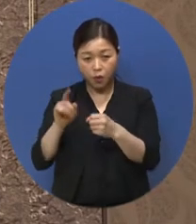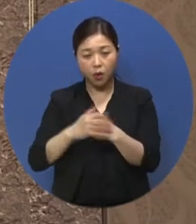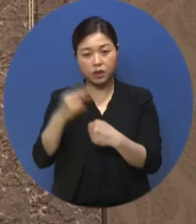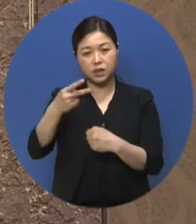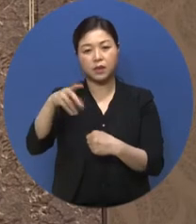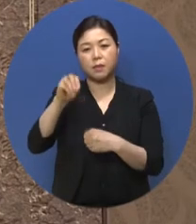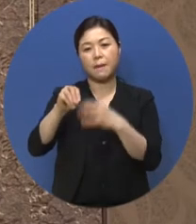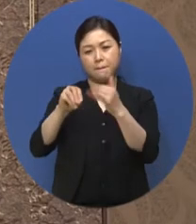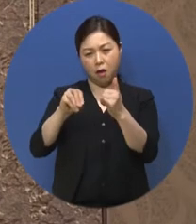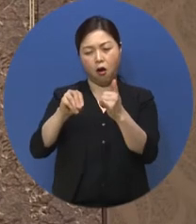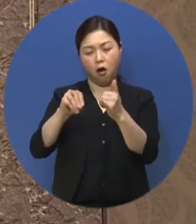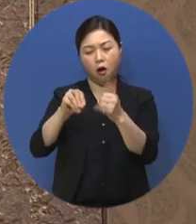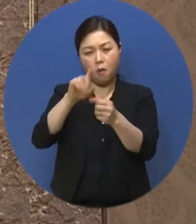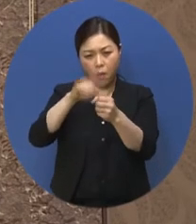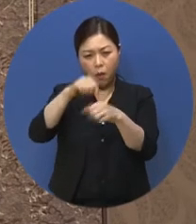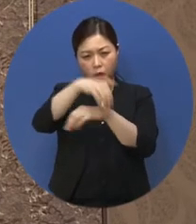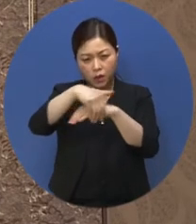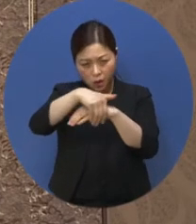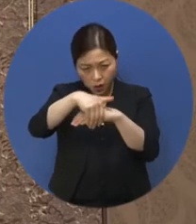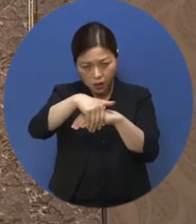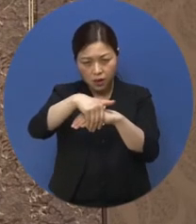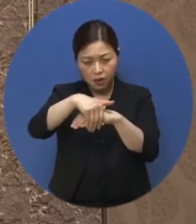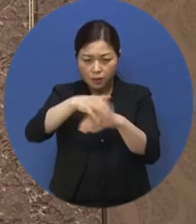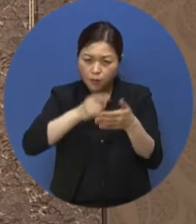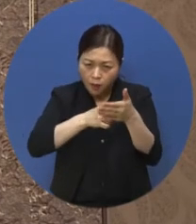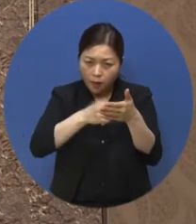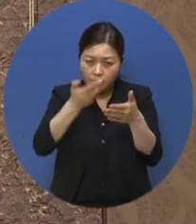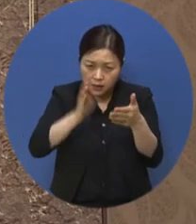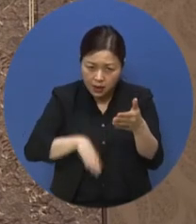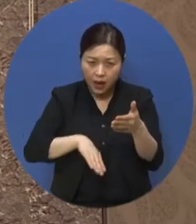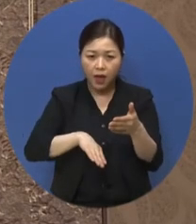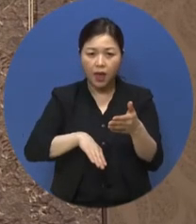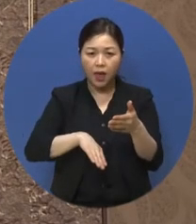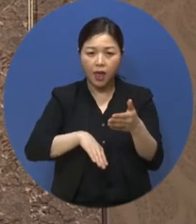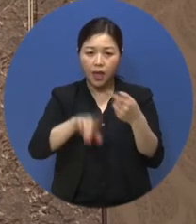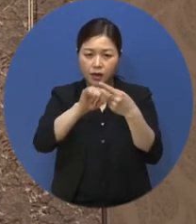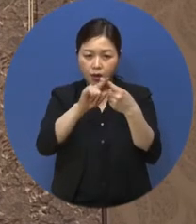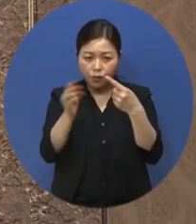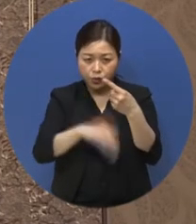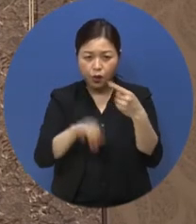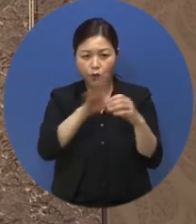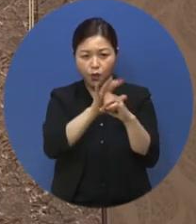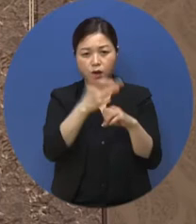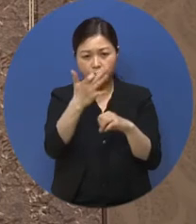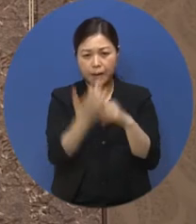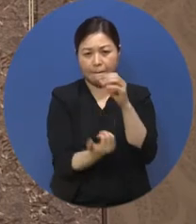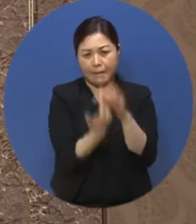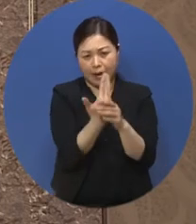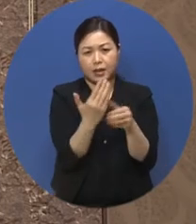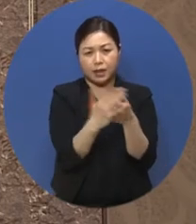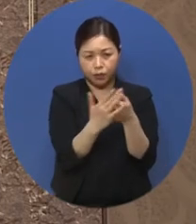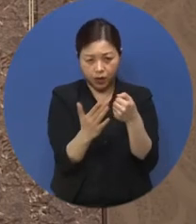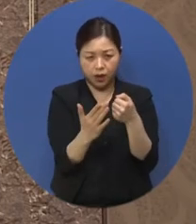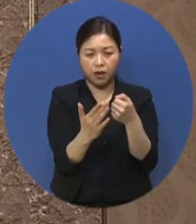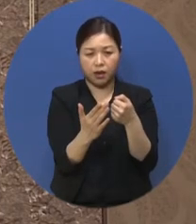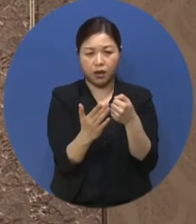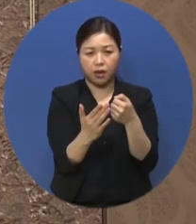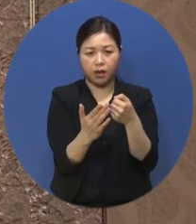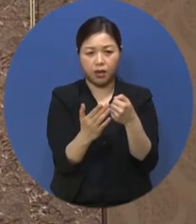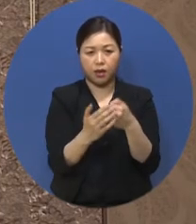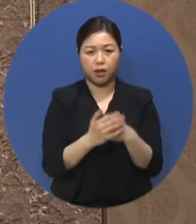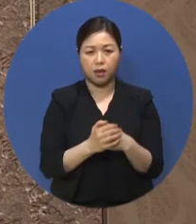하겠다. 이렇게 목표를 세워서 했는데 부득이하게 1월 달부터 코로나19가 터지는 바람에 네. 거의